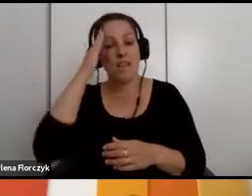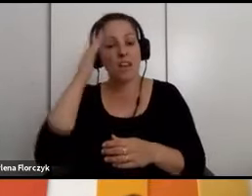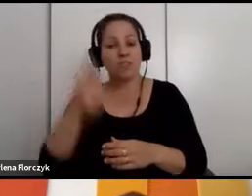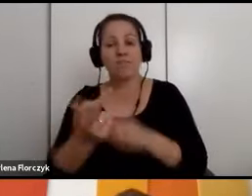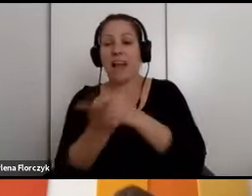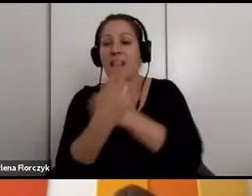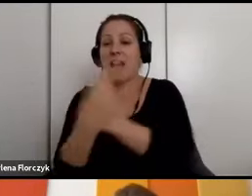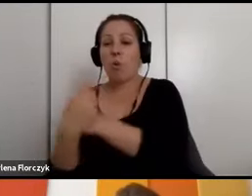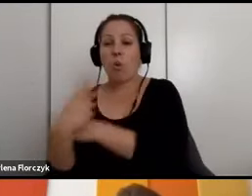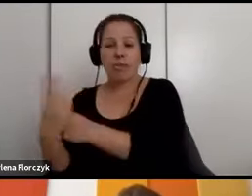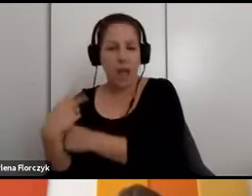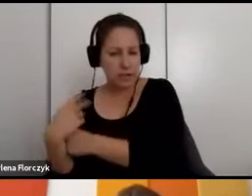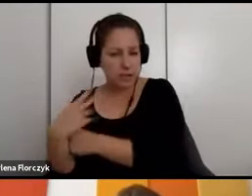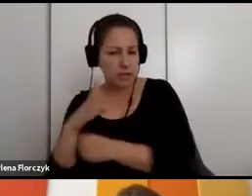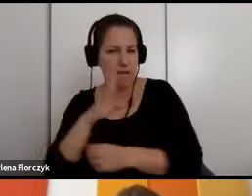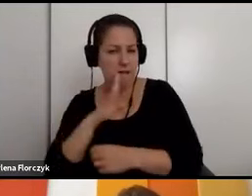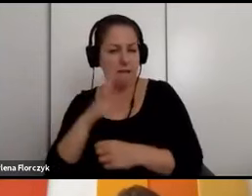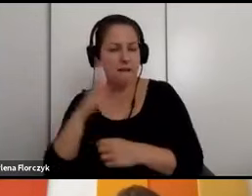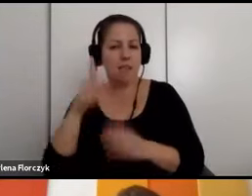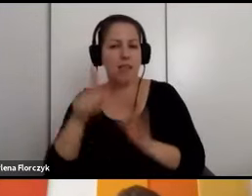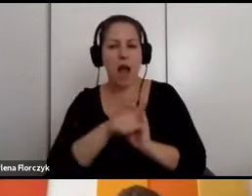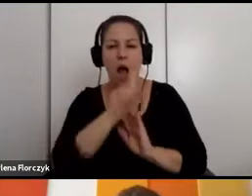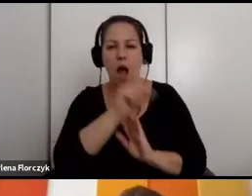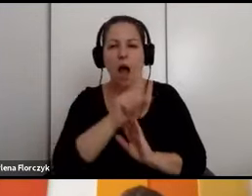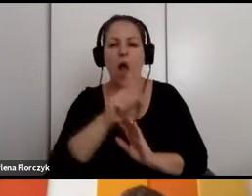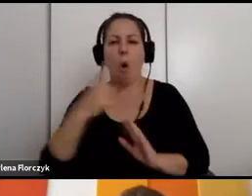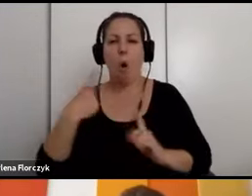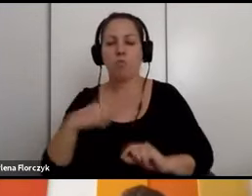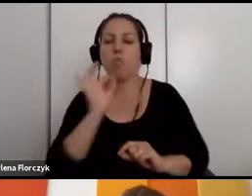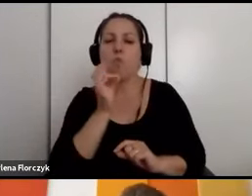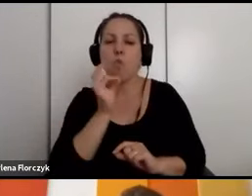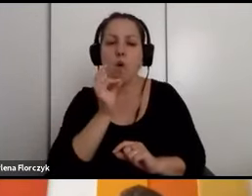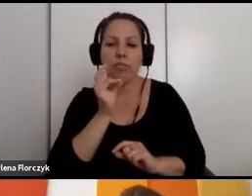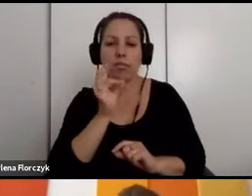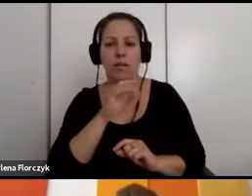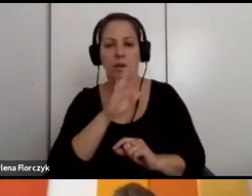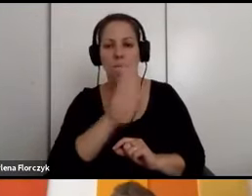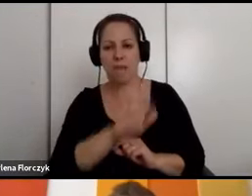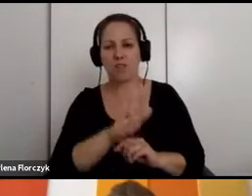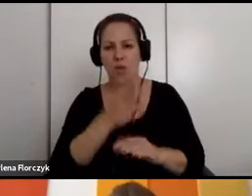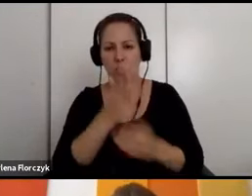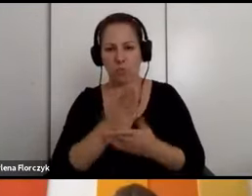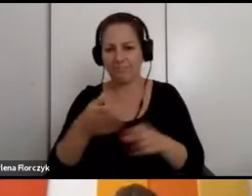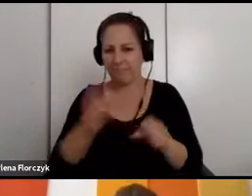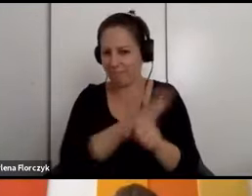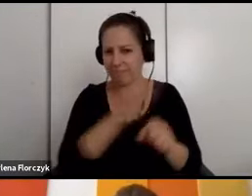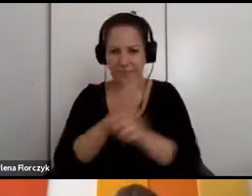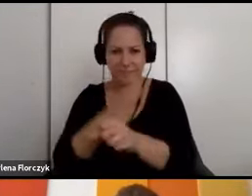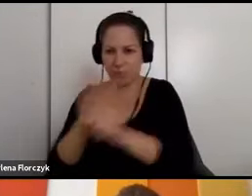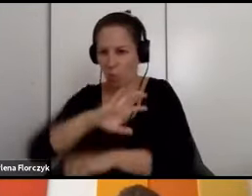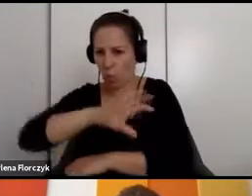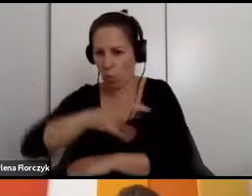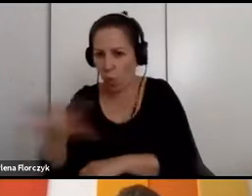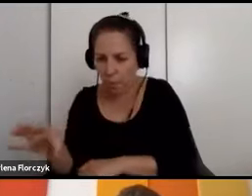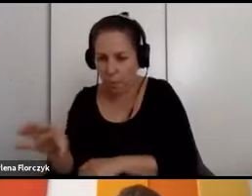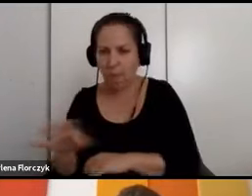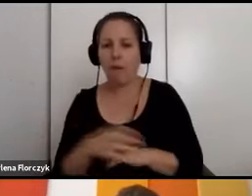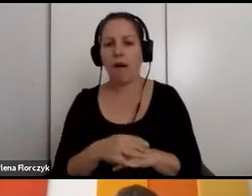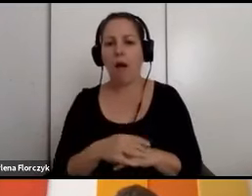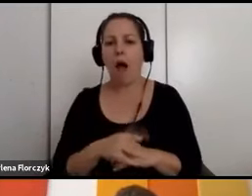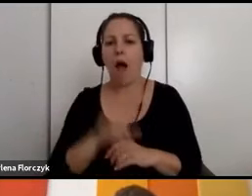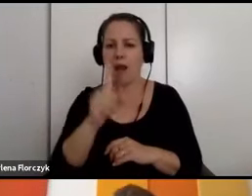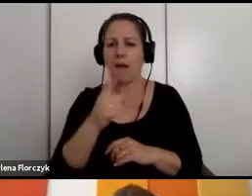już, zwłaszcza dla osób no, młodych, i macie tam pewnie już wypełnione po brzegi,